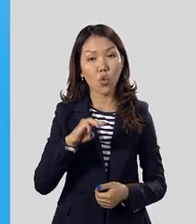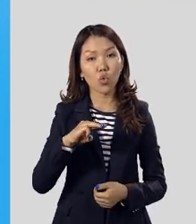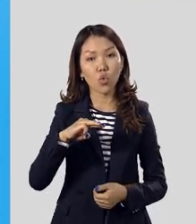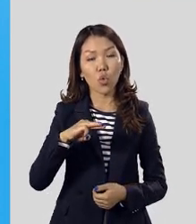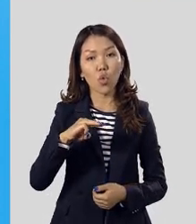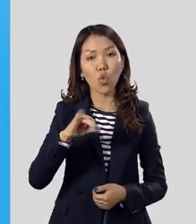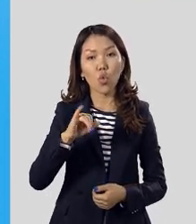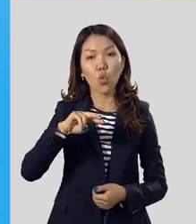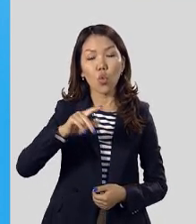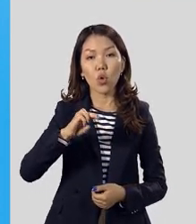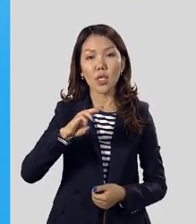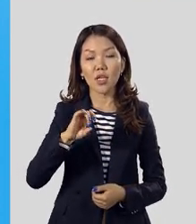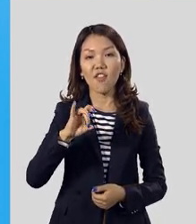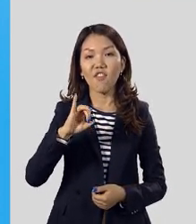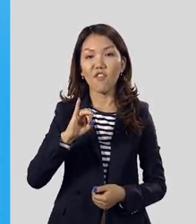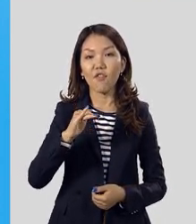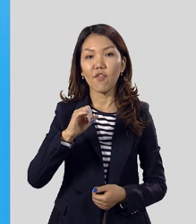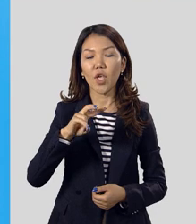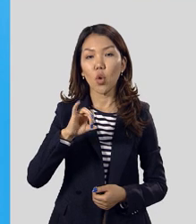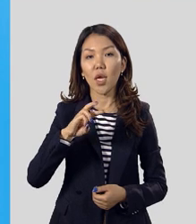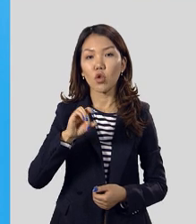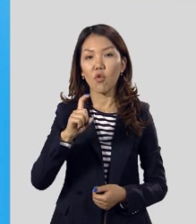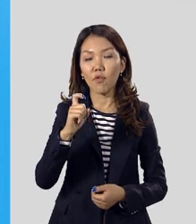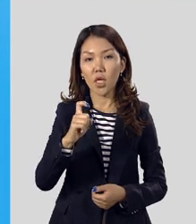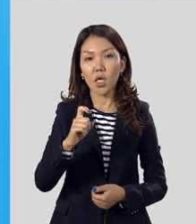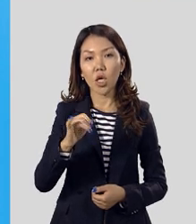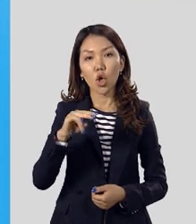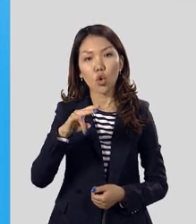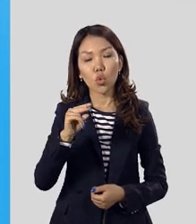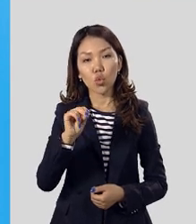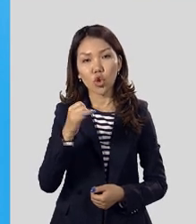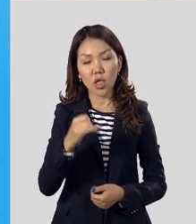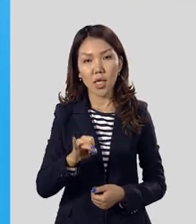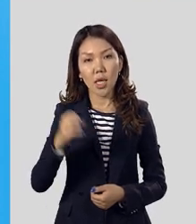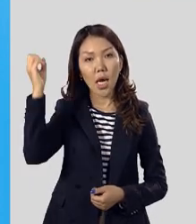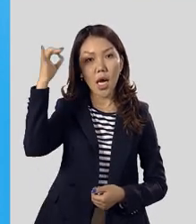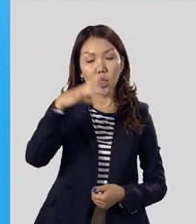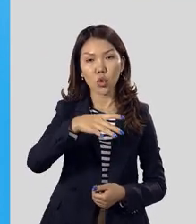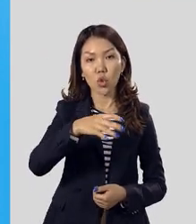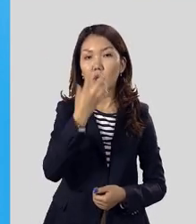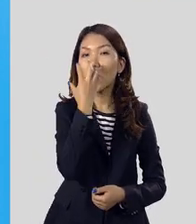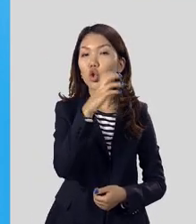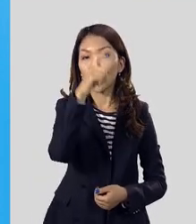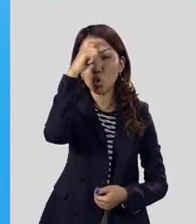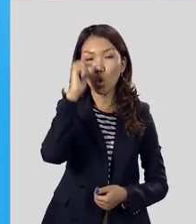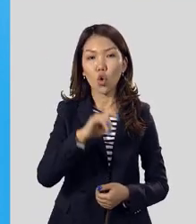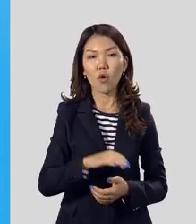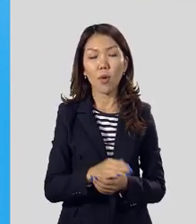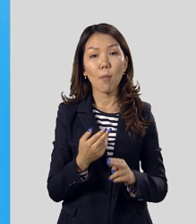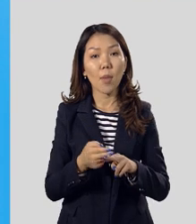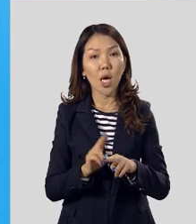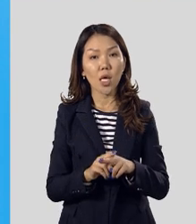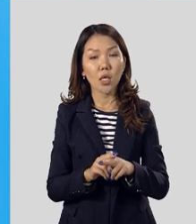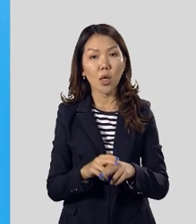ультрафиолетовых лучей и от солнечных ожогов. Именно поэтому люди с более темной кожей лучше